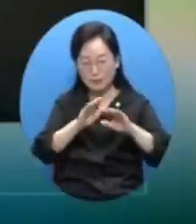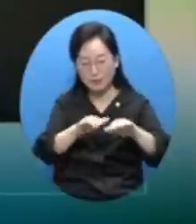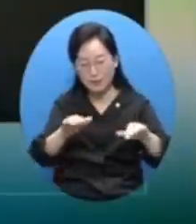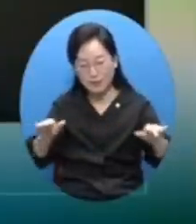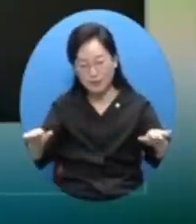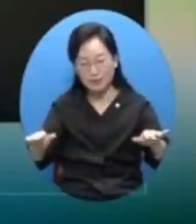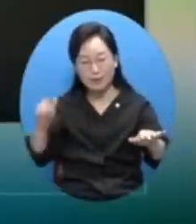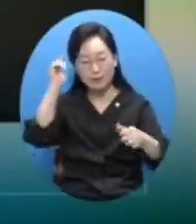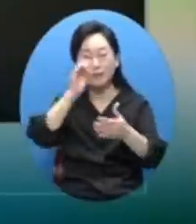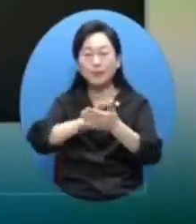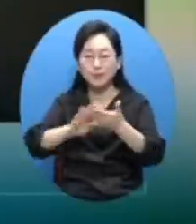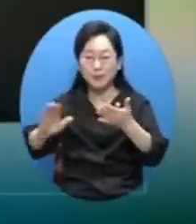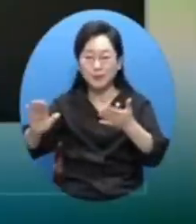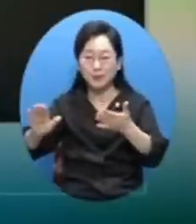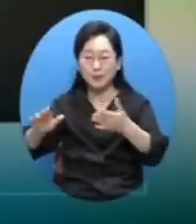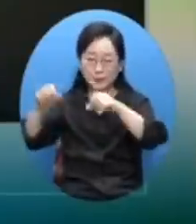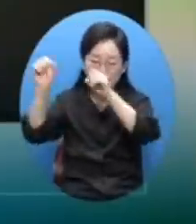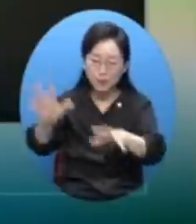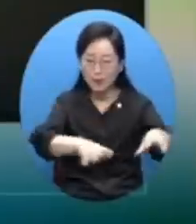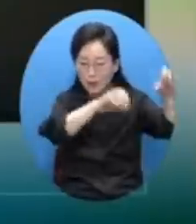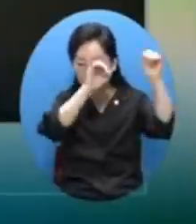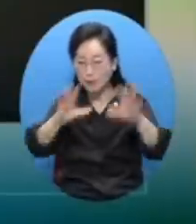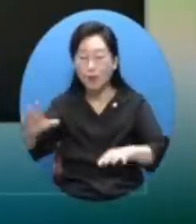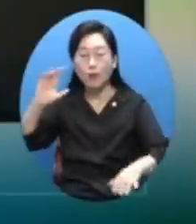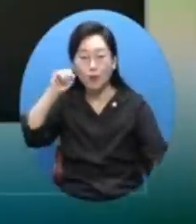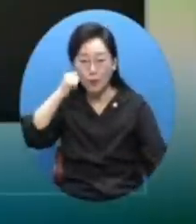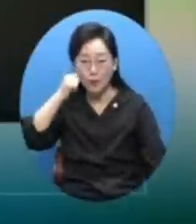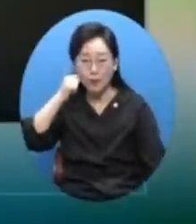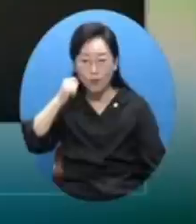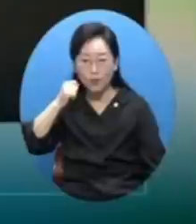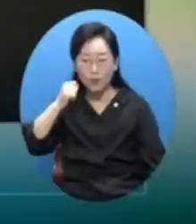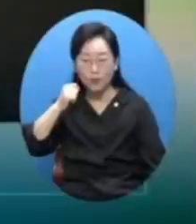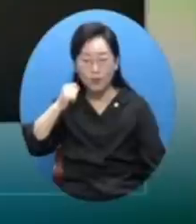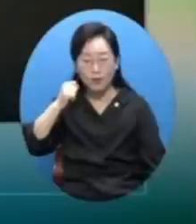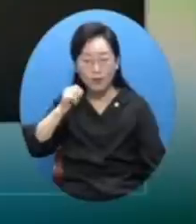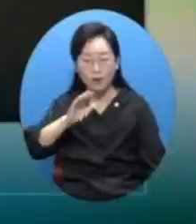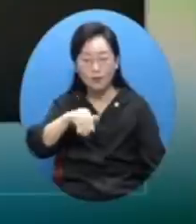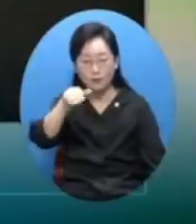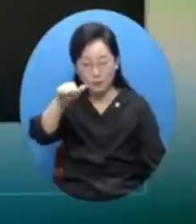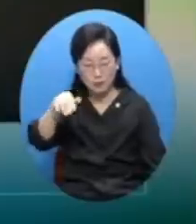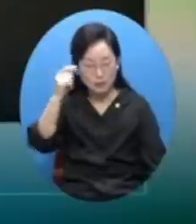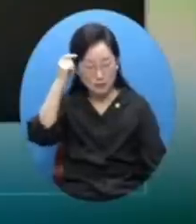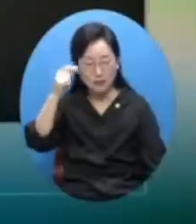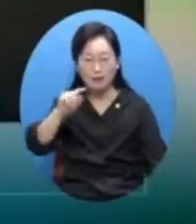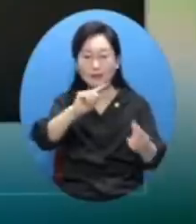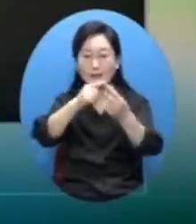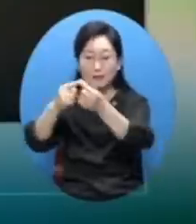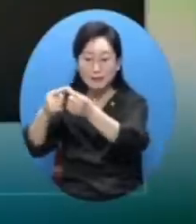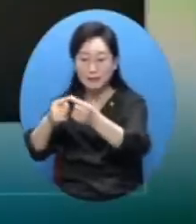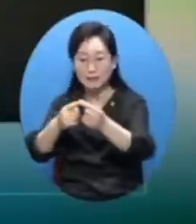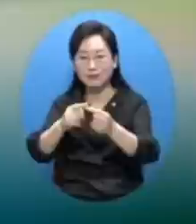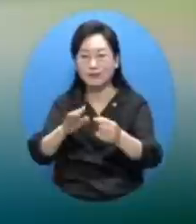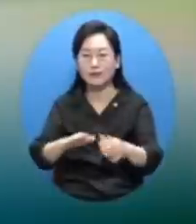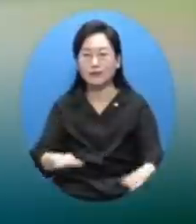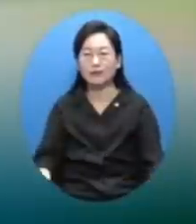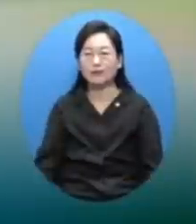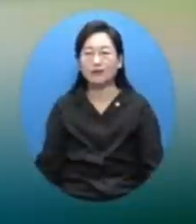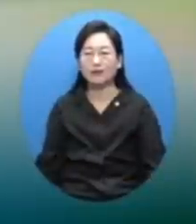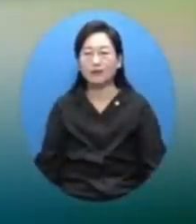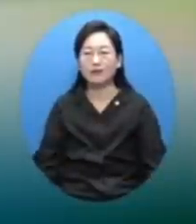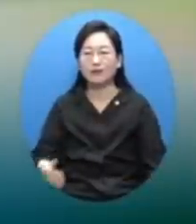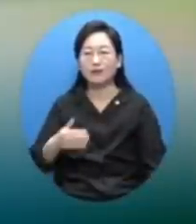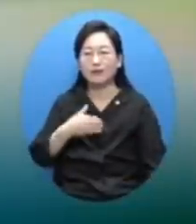강같이 평탄하기도 했고 큰 풍부하다가는 생각하면서 1절을 적습니다 1절 있게 됐습니다 웬 피스